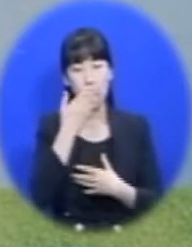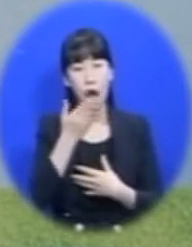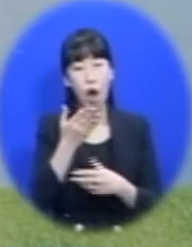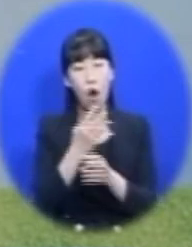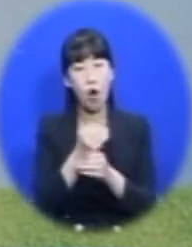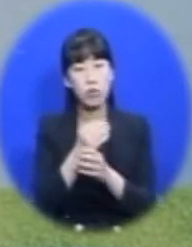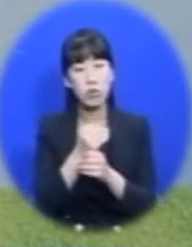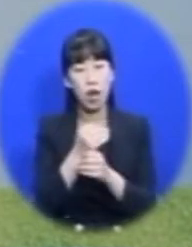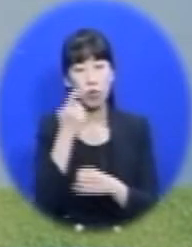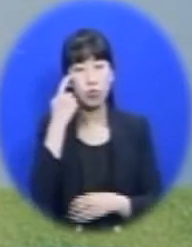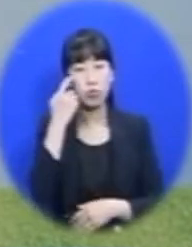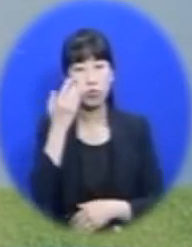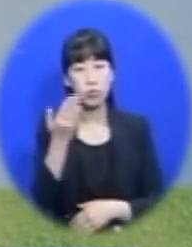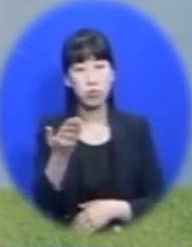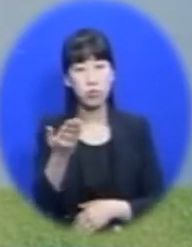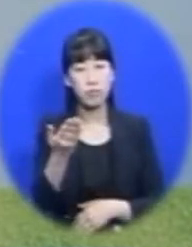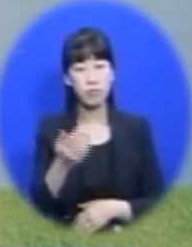있겠습니까?